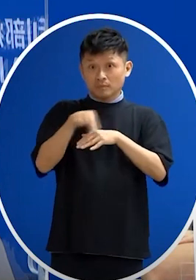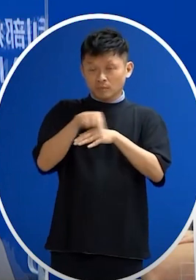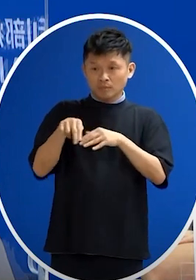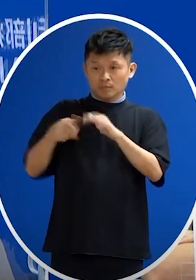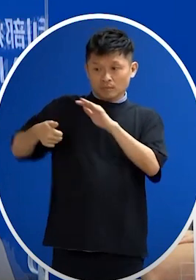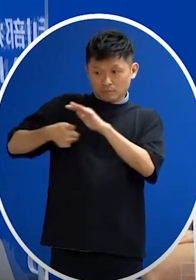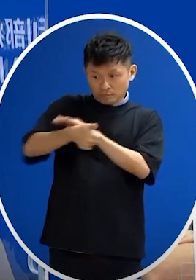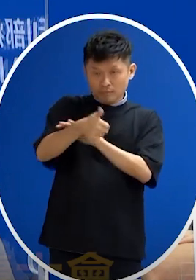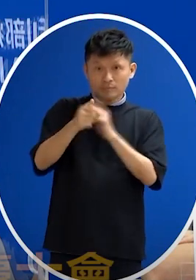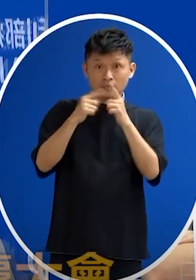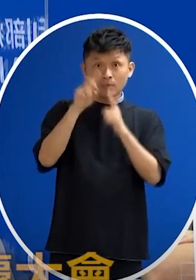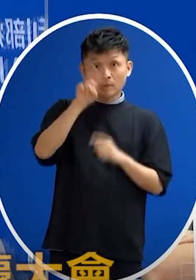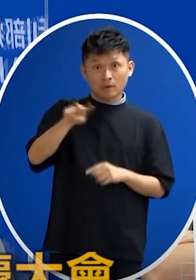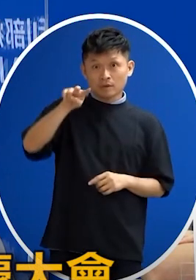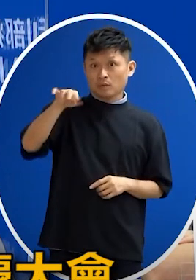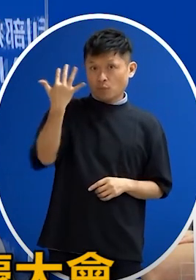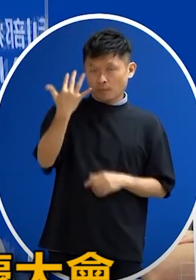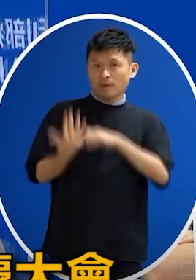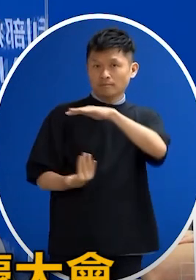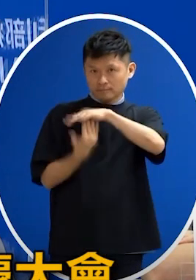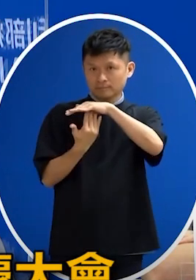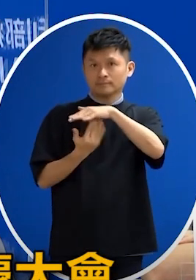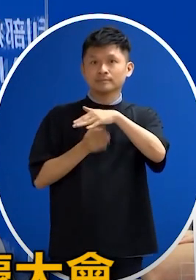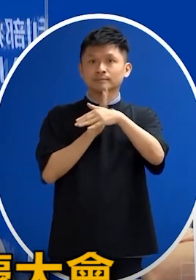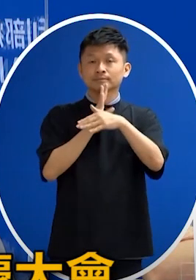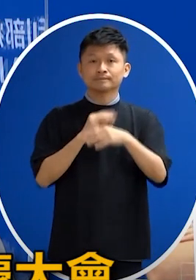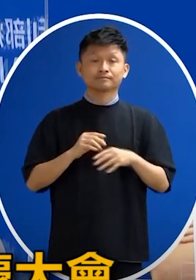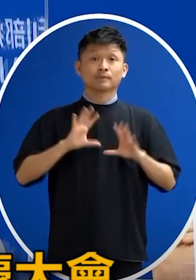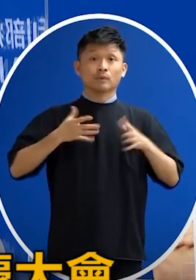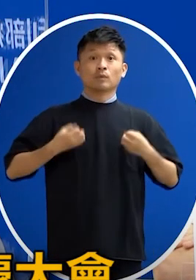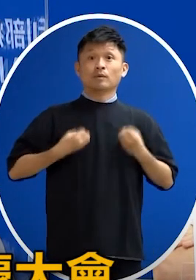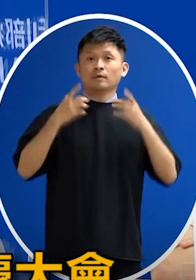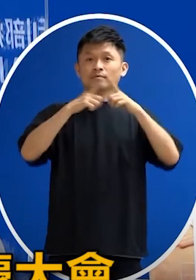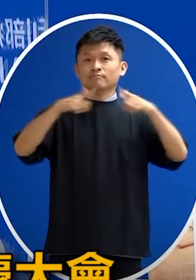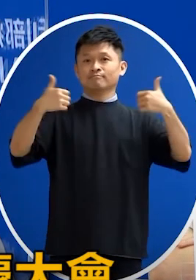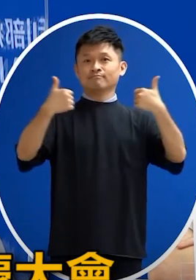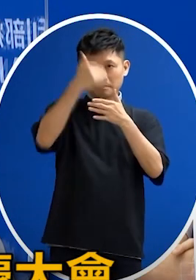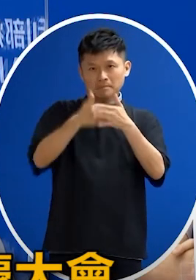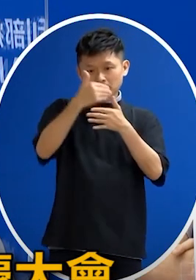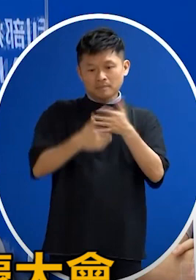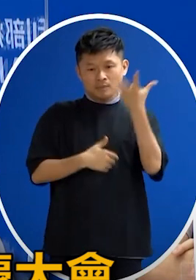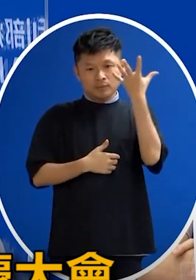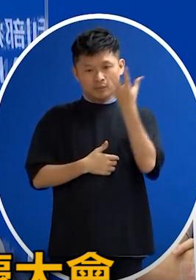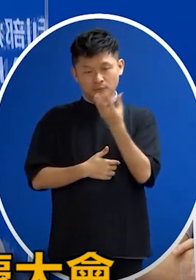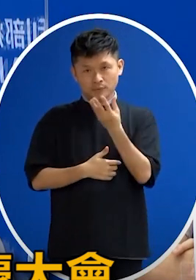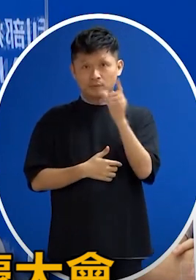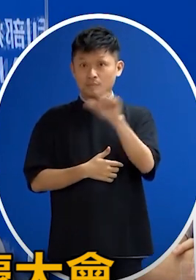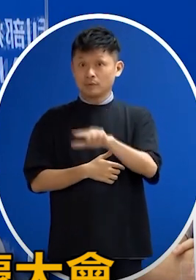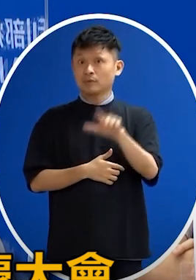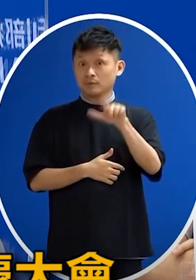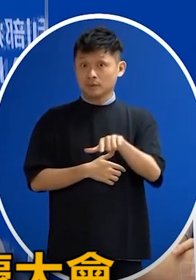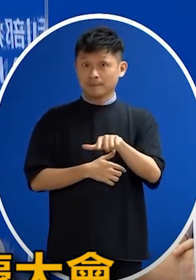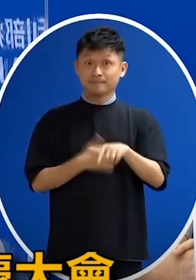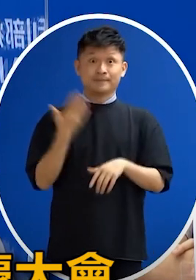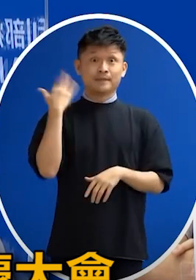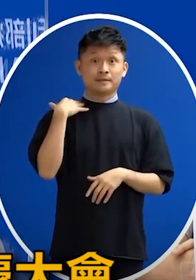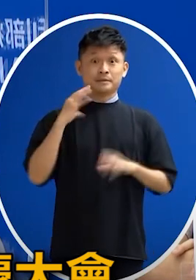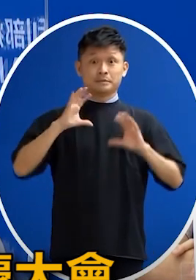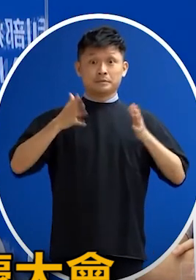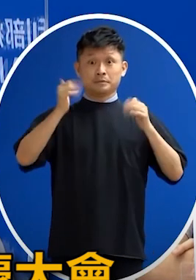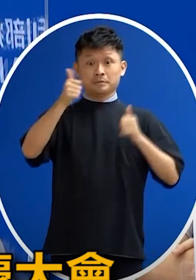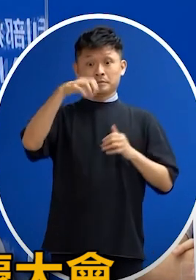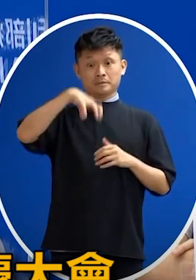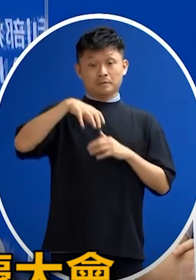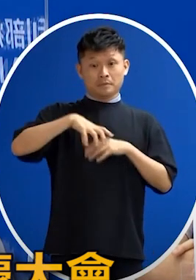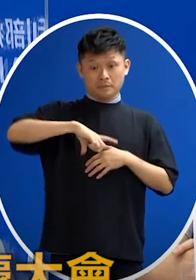有2500人进场。那国庆大会的部分，那过往在凯道前面是可以达